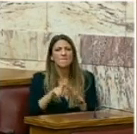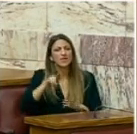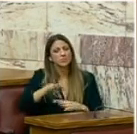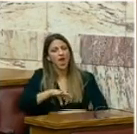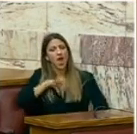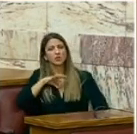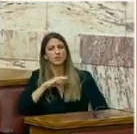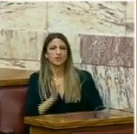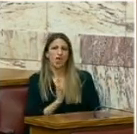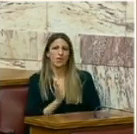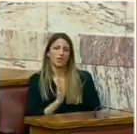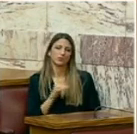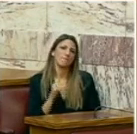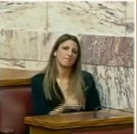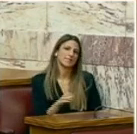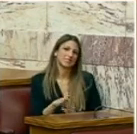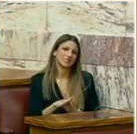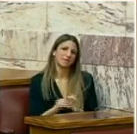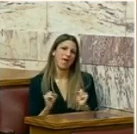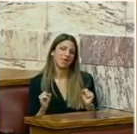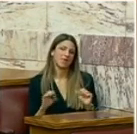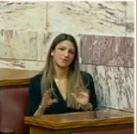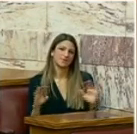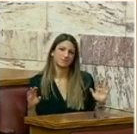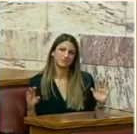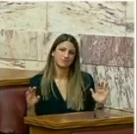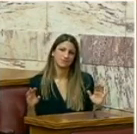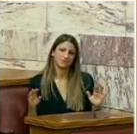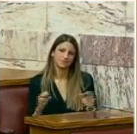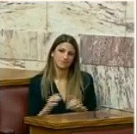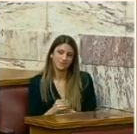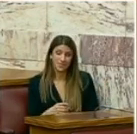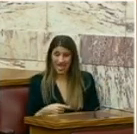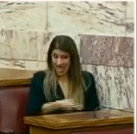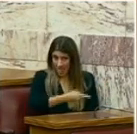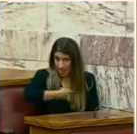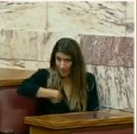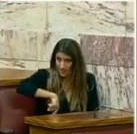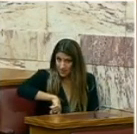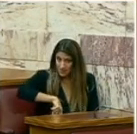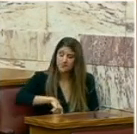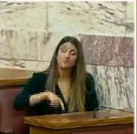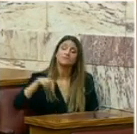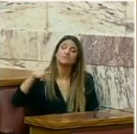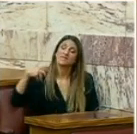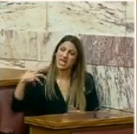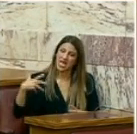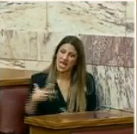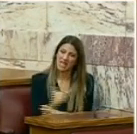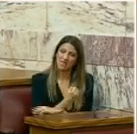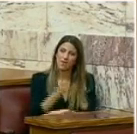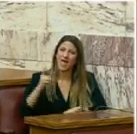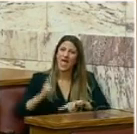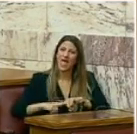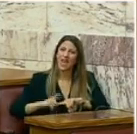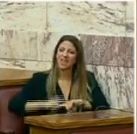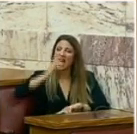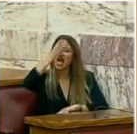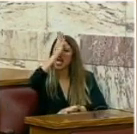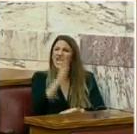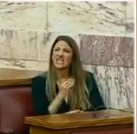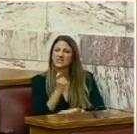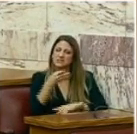που έχει το σύστημα υγείας, που είναι η πλειονότητα. Εμείς θα βγάλουμε τη χώρα από την κρίση